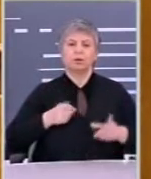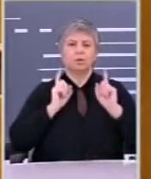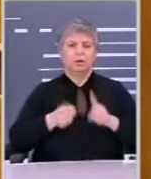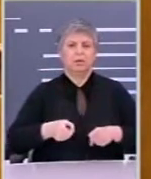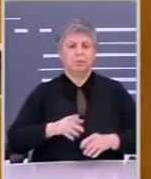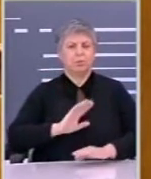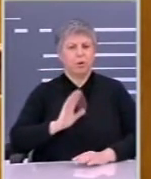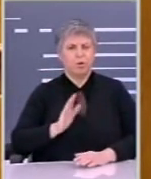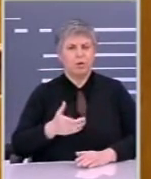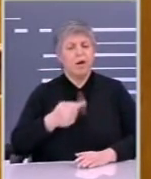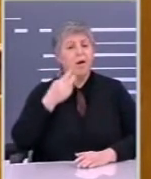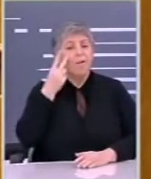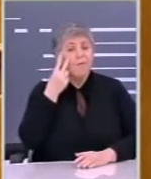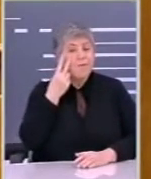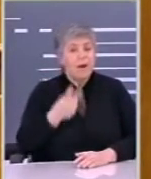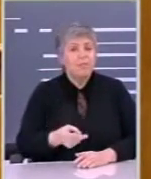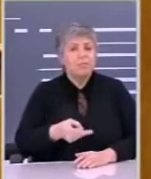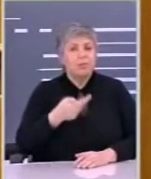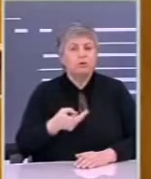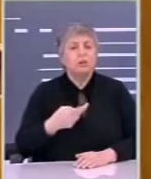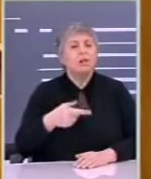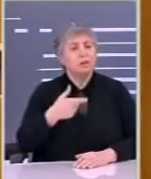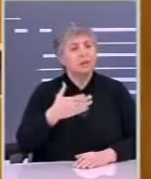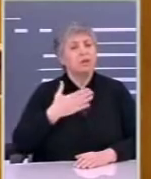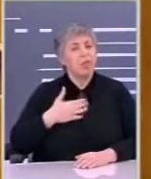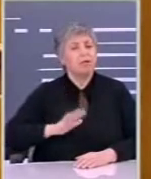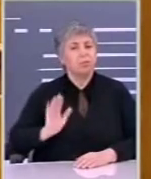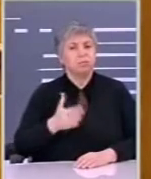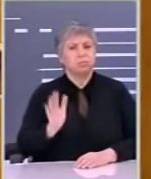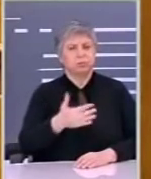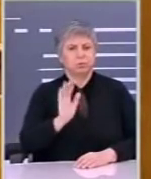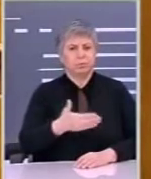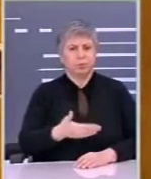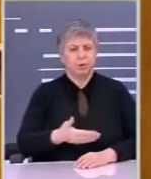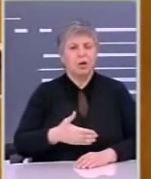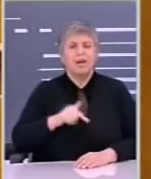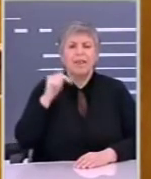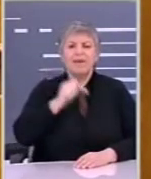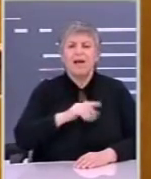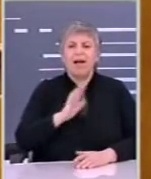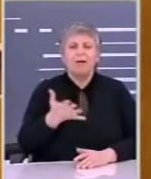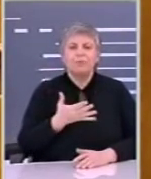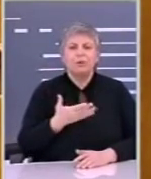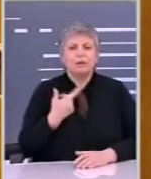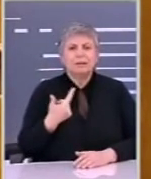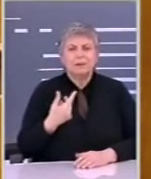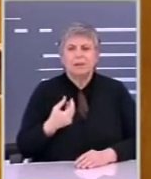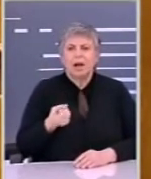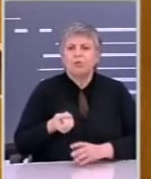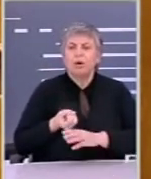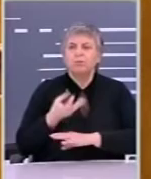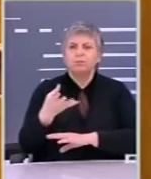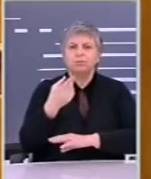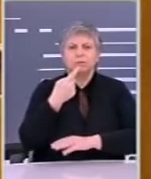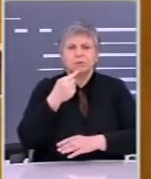στις ομαδικές απολύσεις. Και πριν κάνετε εσείς το τραπέζι, και αυτό το δίνετε στον αντίπαλο. Αυτή λοιπόν είναι η προσφορά